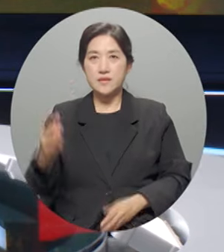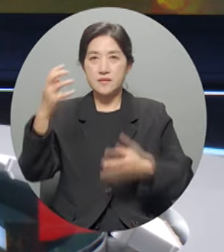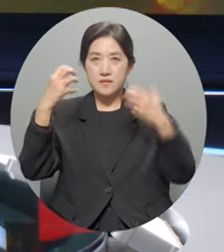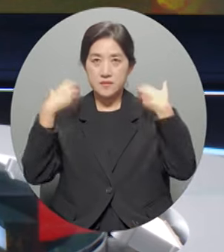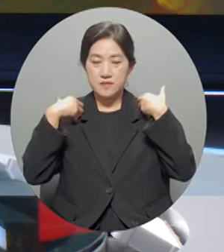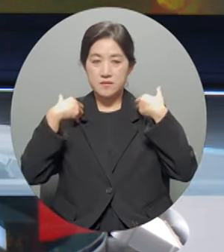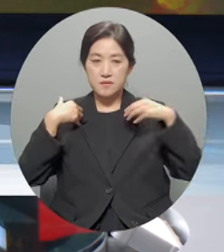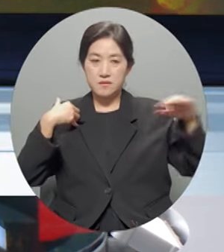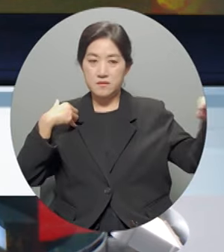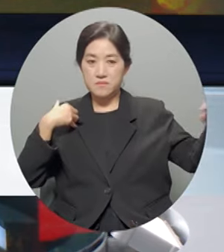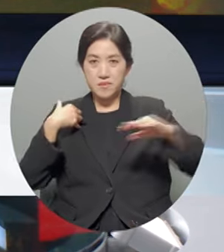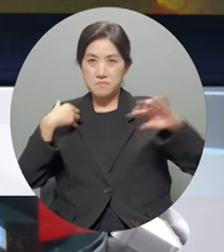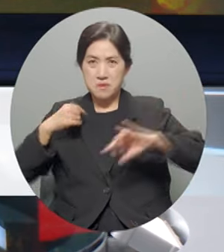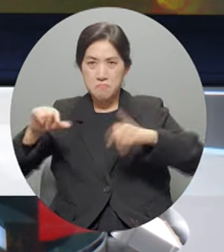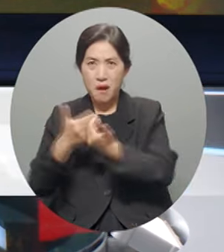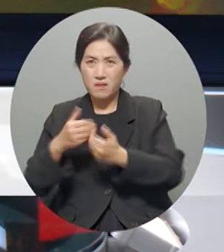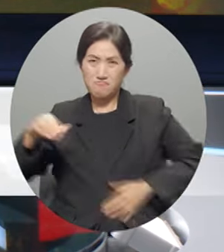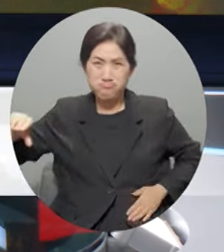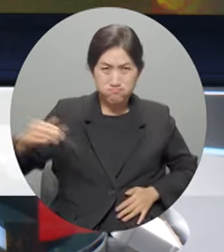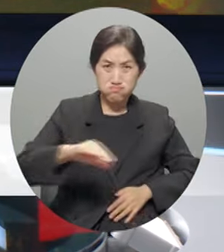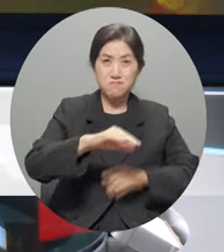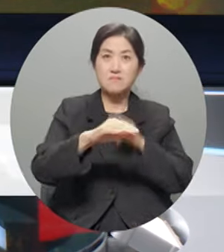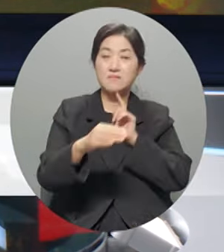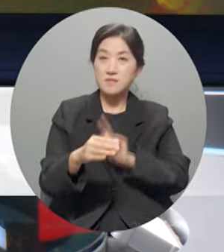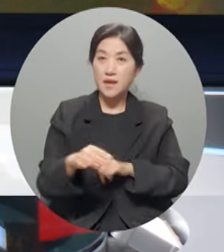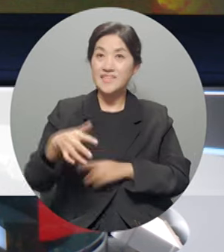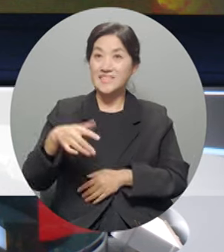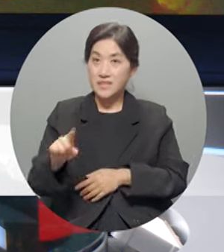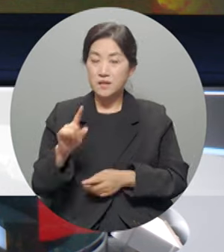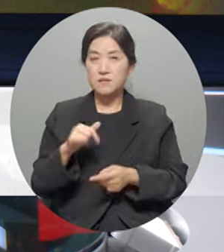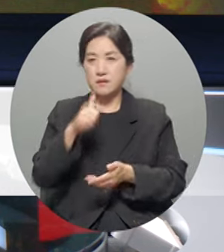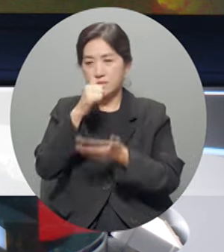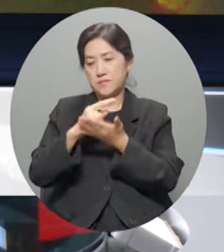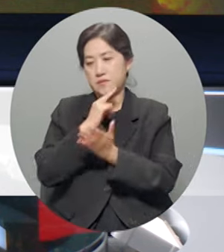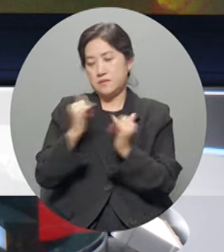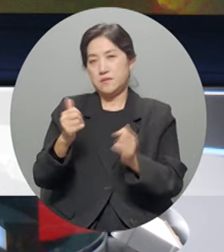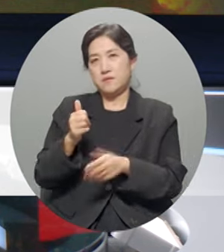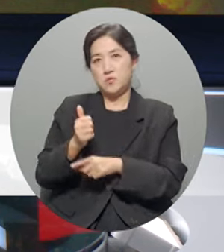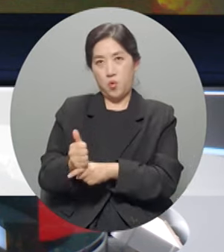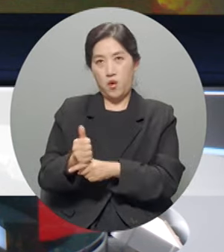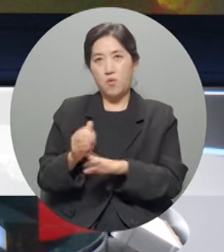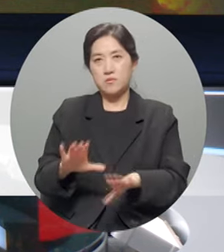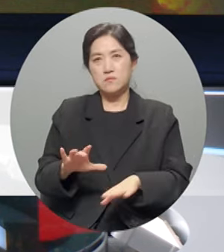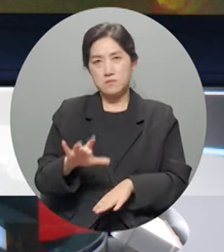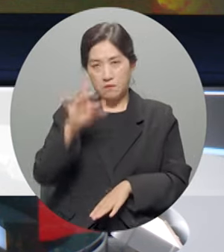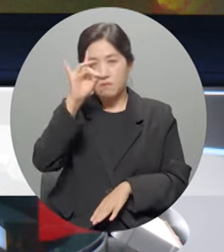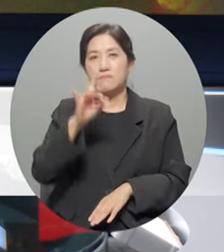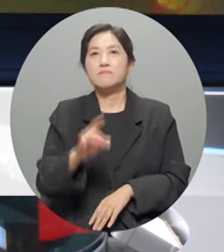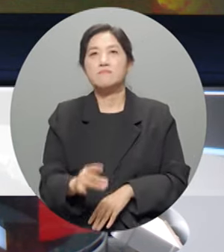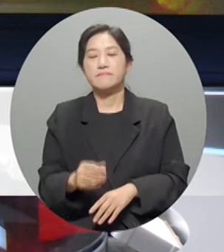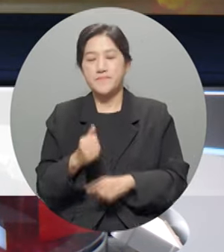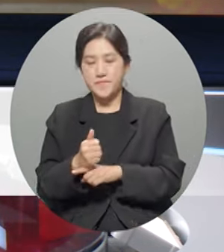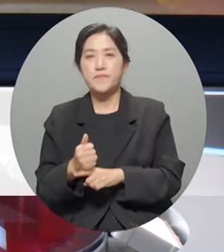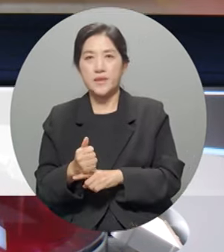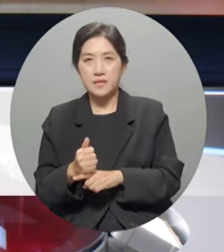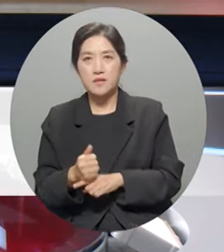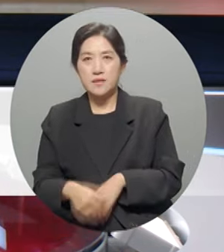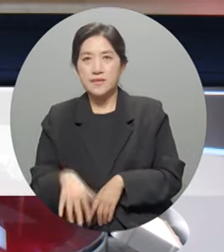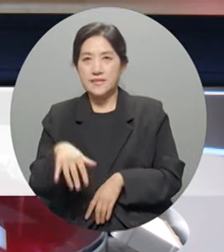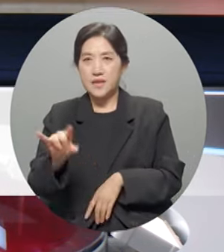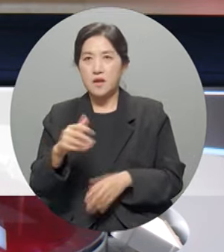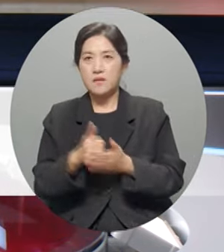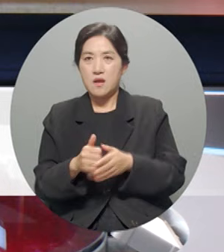시청역 역주행 사고를 낸 운전자 차모 씨에 대한 피의자 조사도 오늘 처음 진행됐습니다. 차